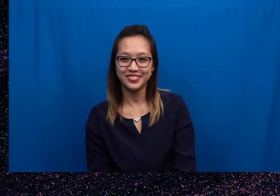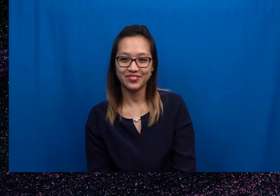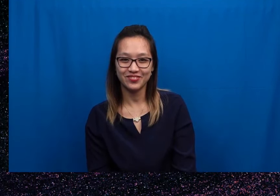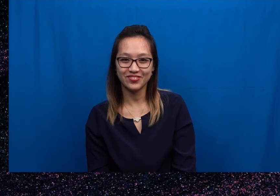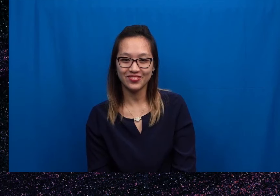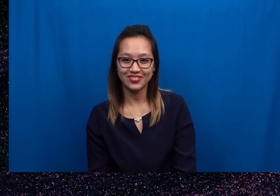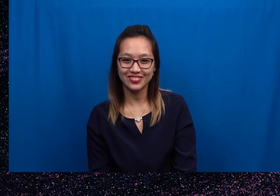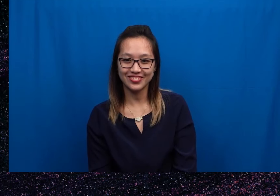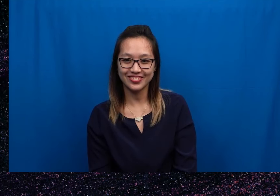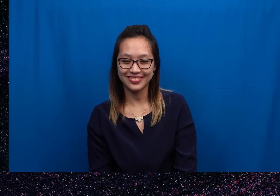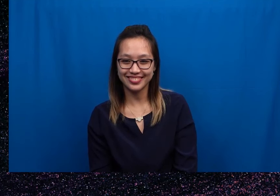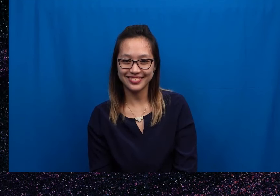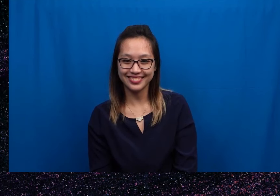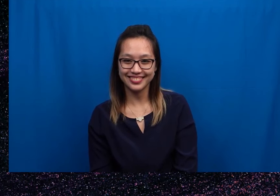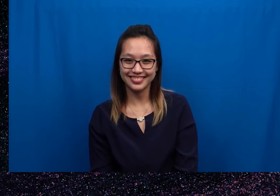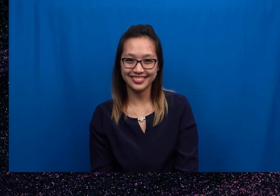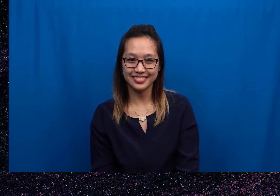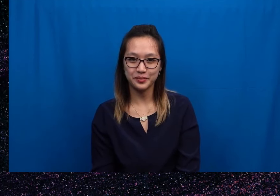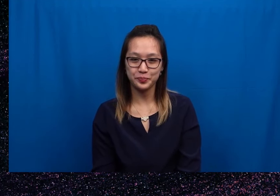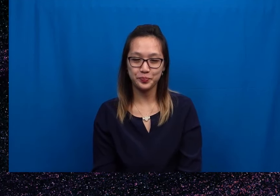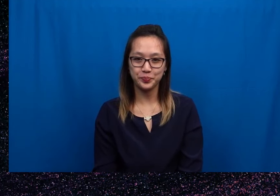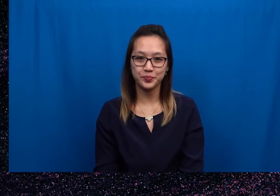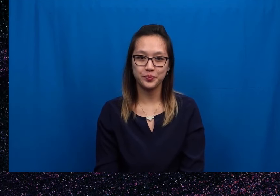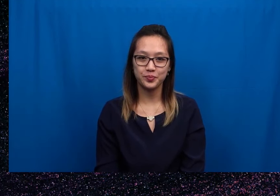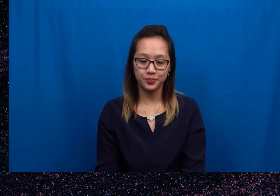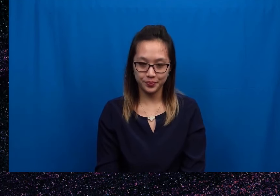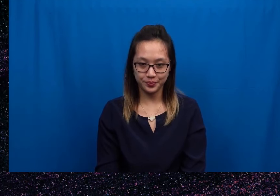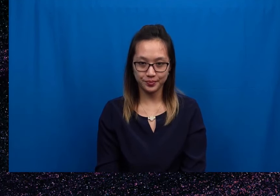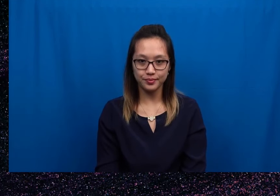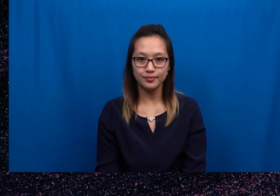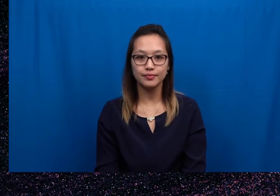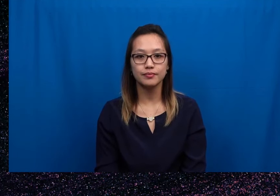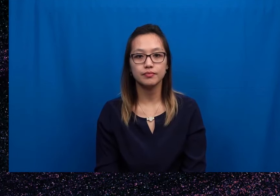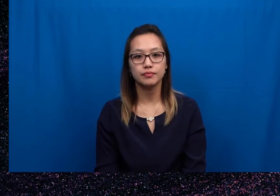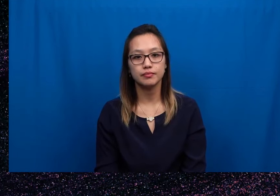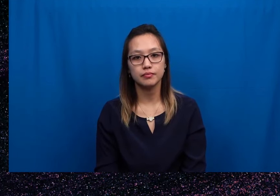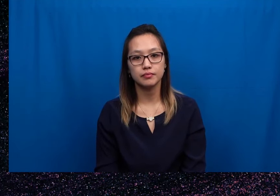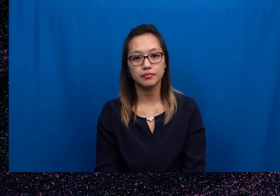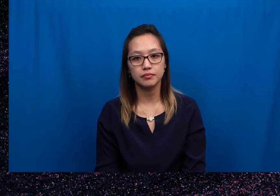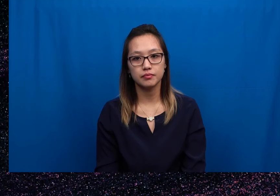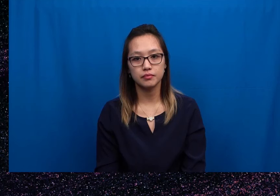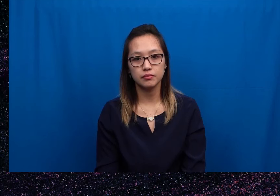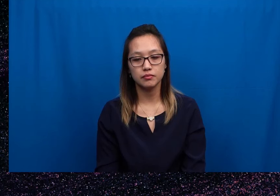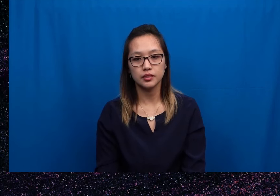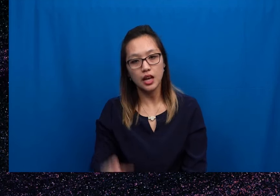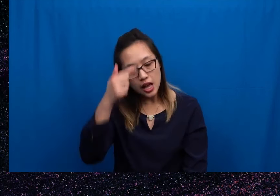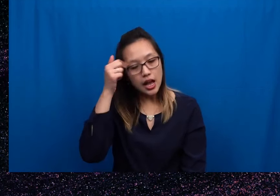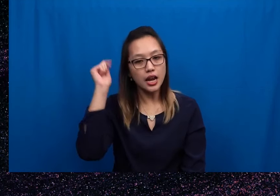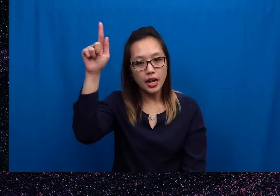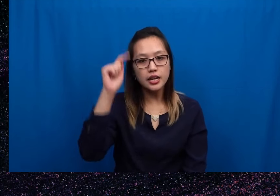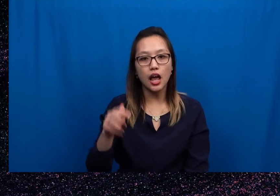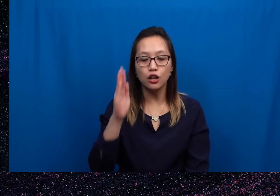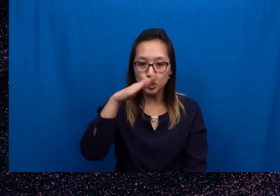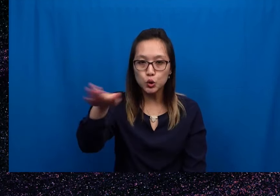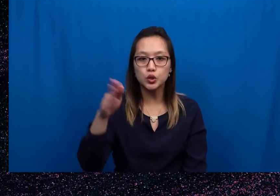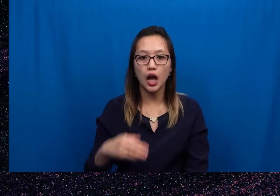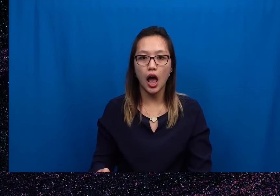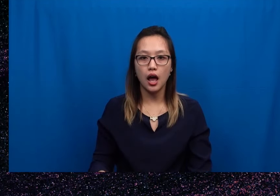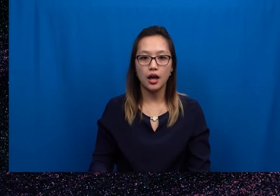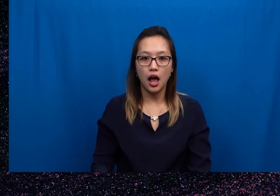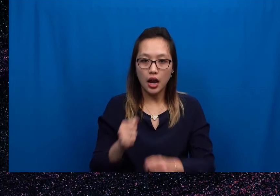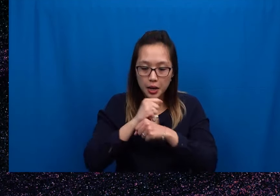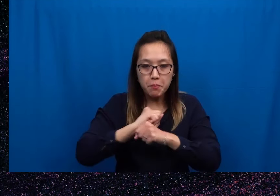pindah dari dalam maut ke dalam hidup. Sebab dia sudah